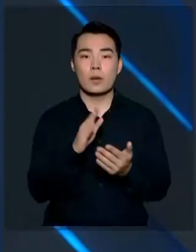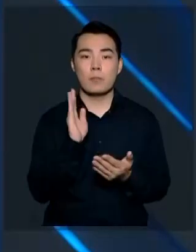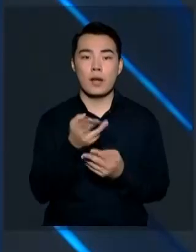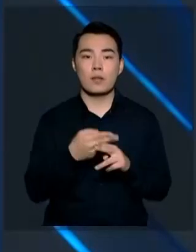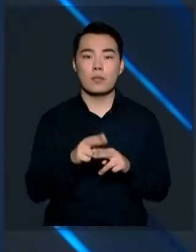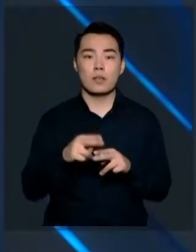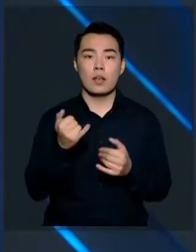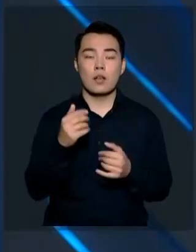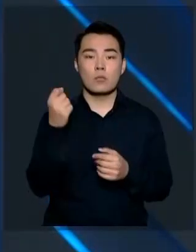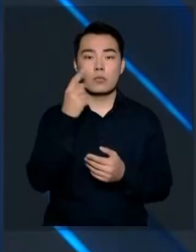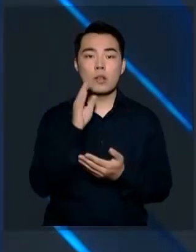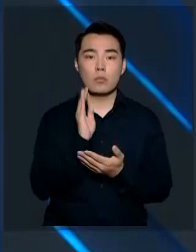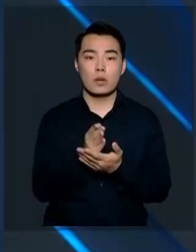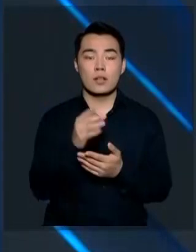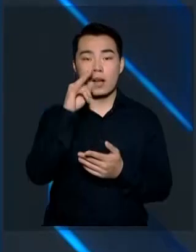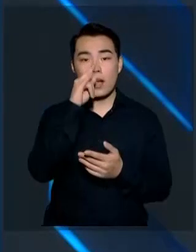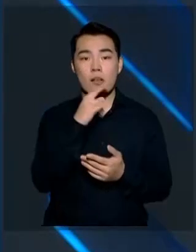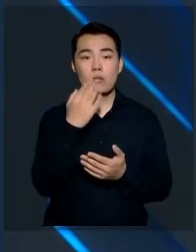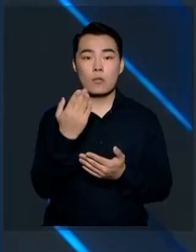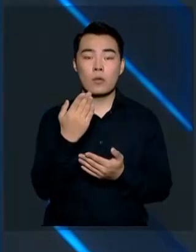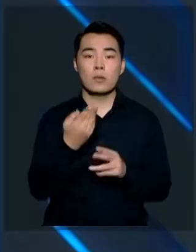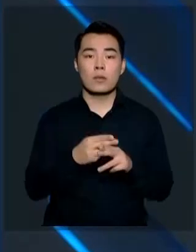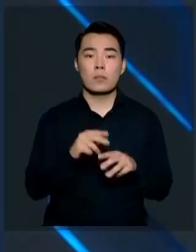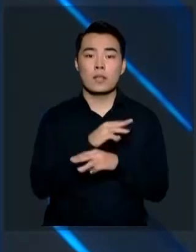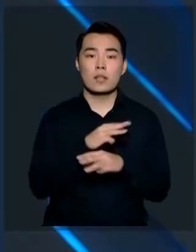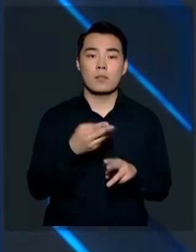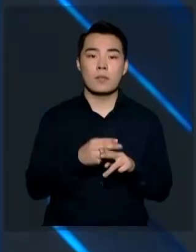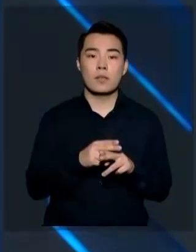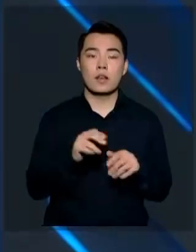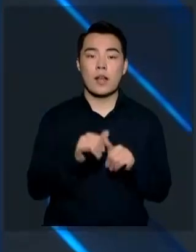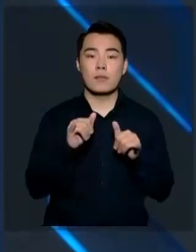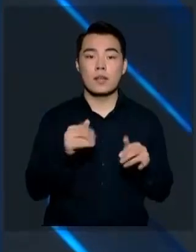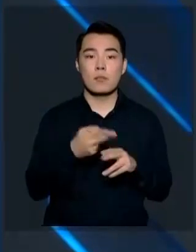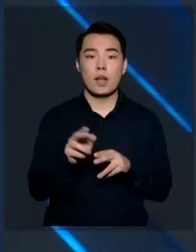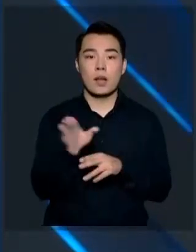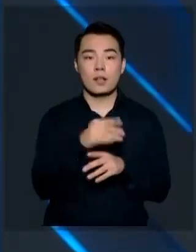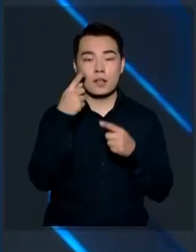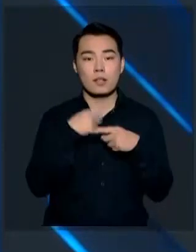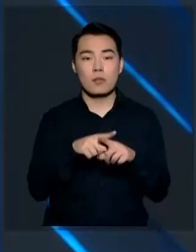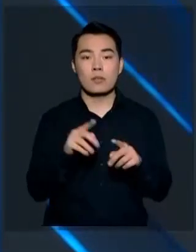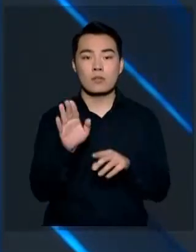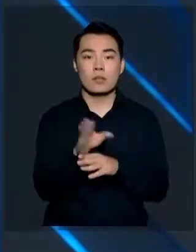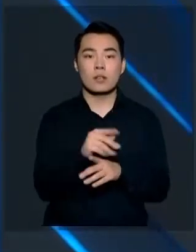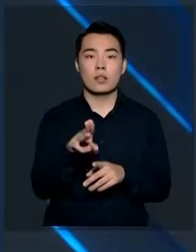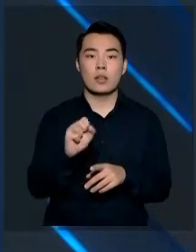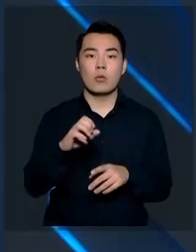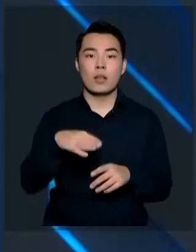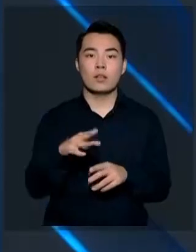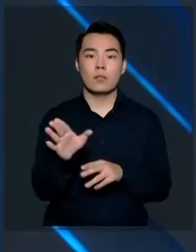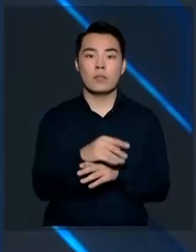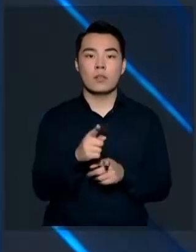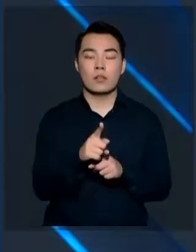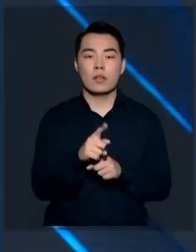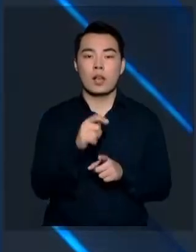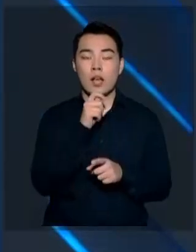жайында әріптесім Ануар Қарбозов. Қазақстан Республикасының цифрлық даму министрлігінің мемлекеттік қызметтер комитетінің төрағасы Дәулет Бекманов